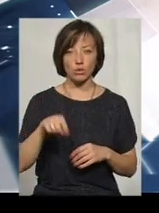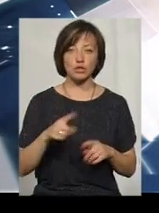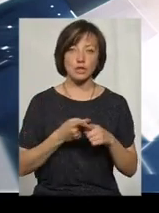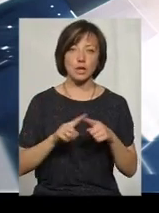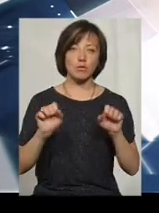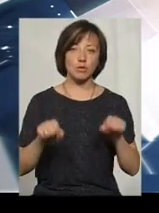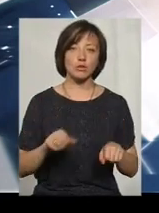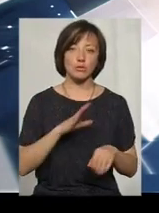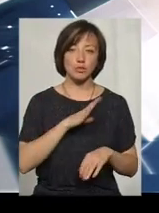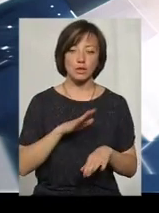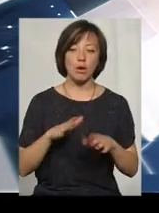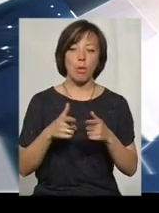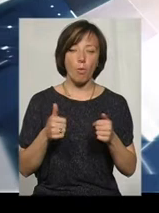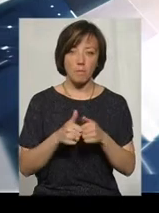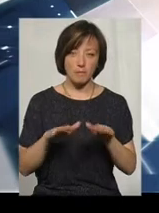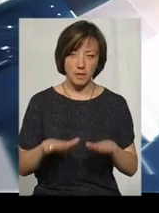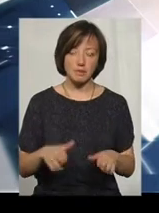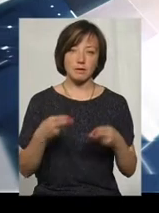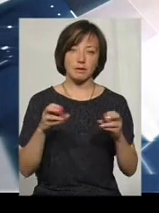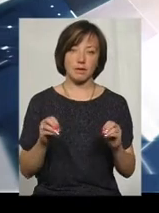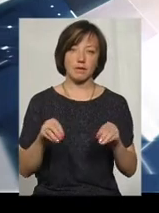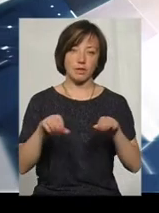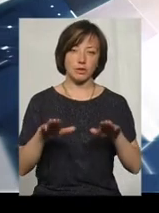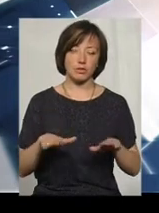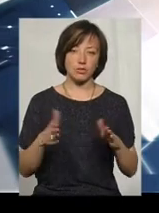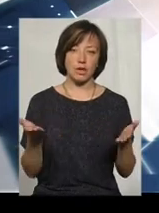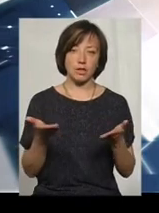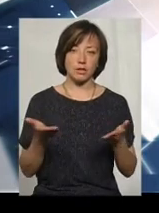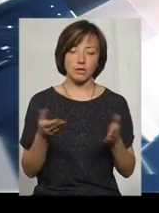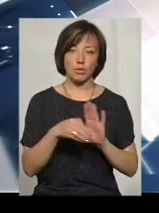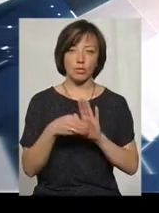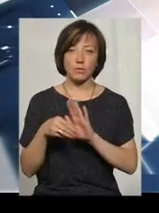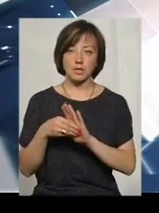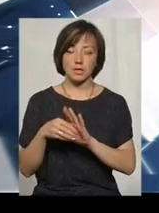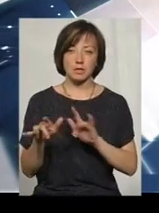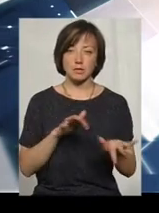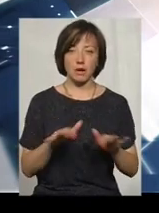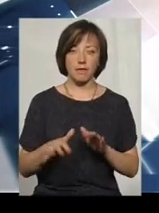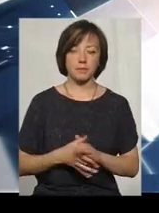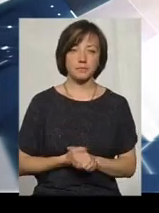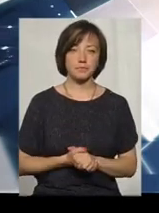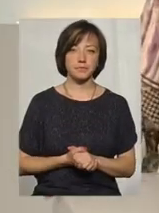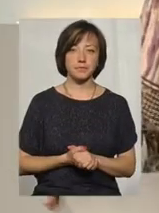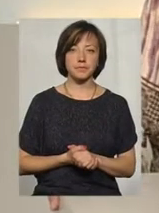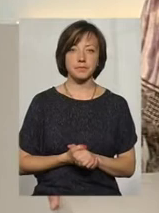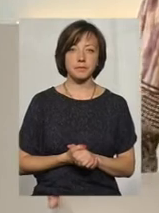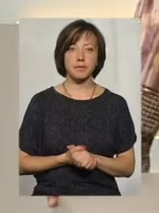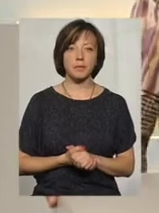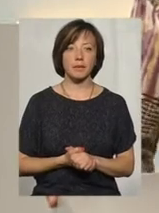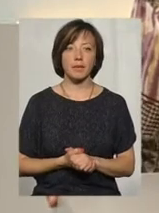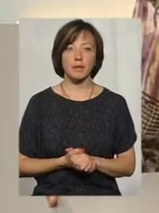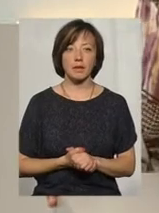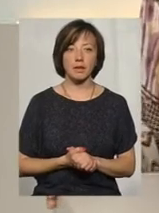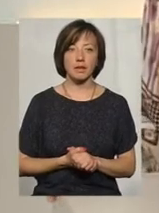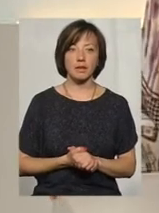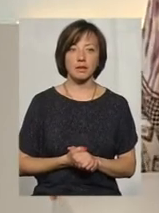може бути орган, де вирішуються якісь корупційні справи. А скажіть, будь ласка, а